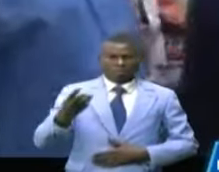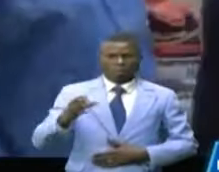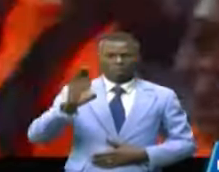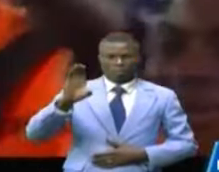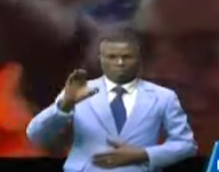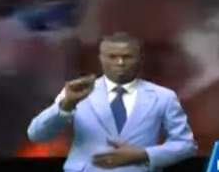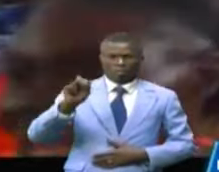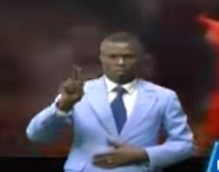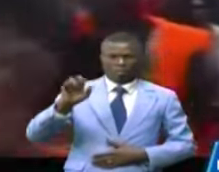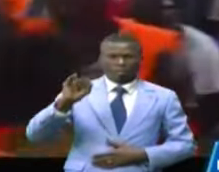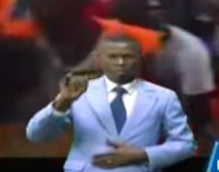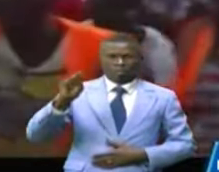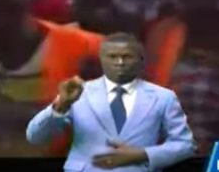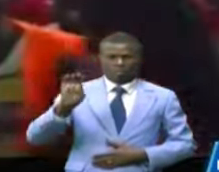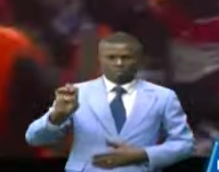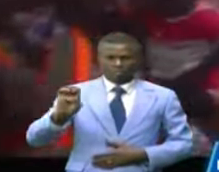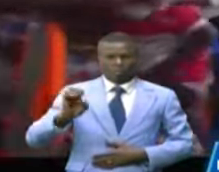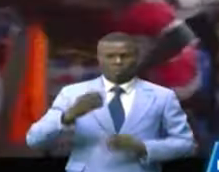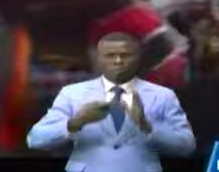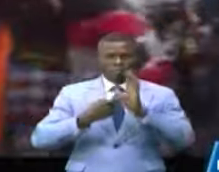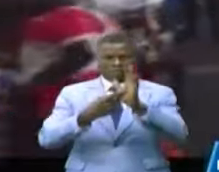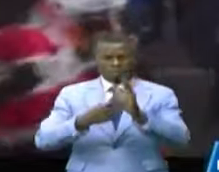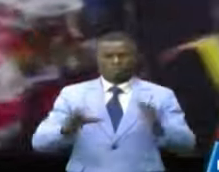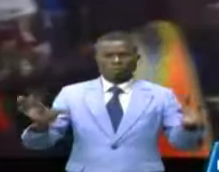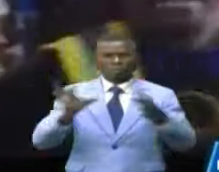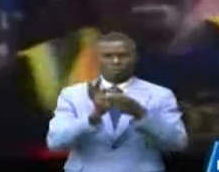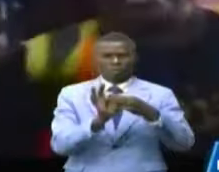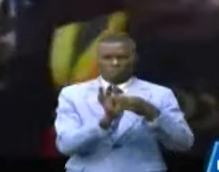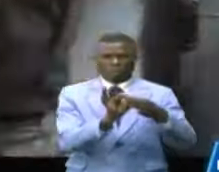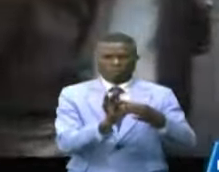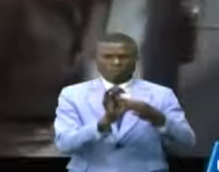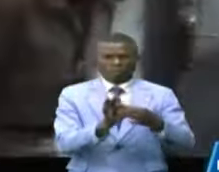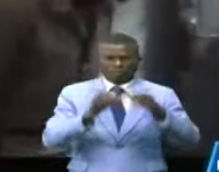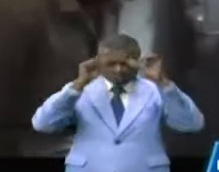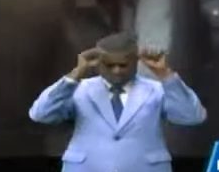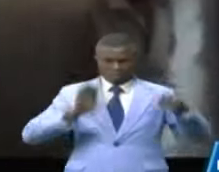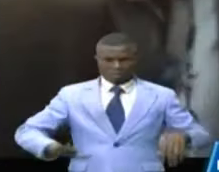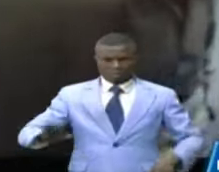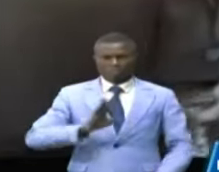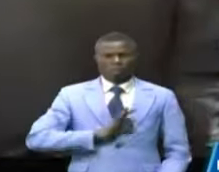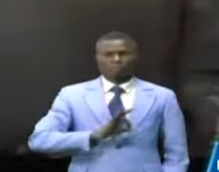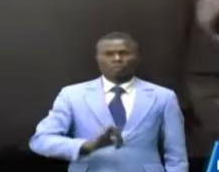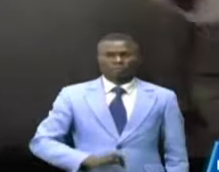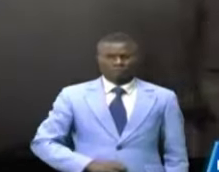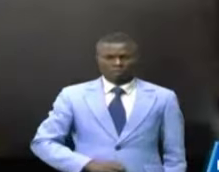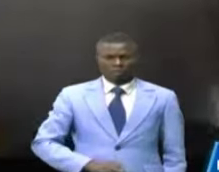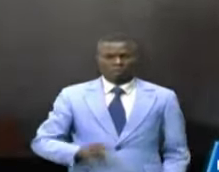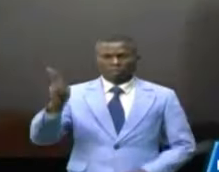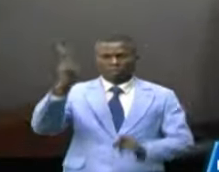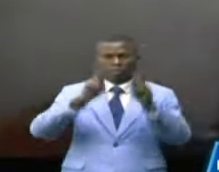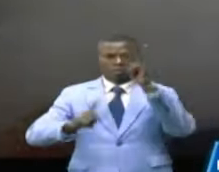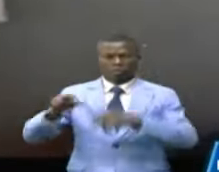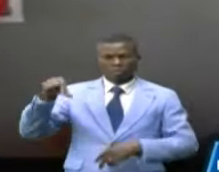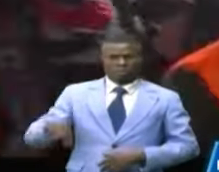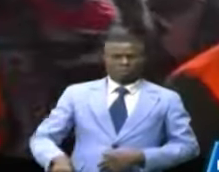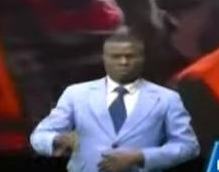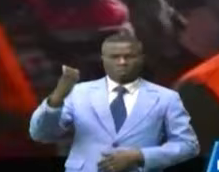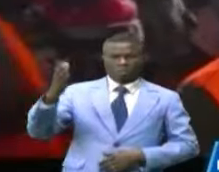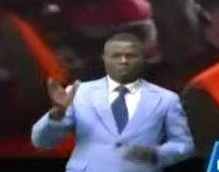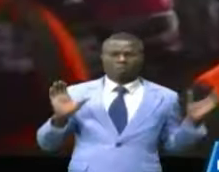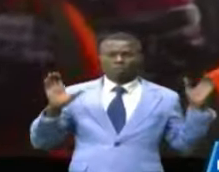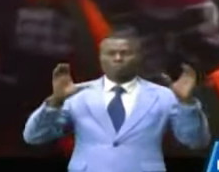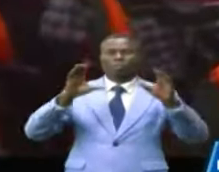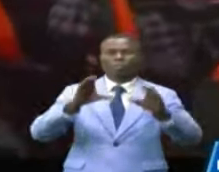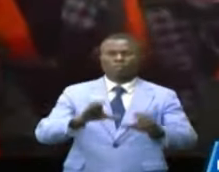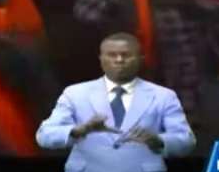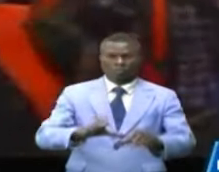Tsoupi, pour manifester leur attachement au chef de l'État Félix-Antoine Tshisekedi Tshilombo. Les habitants de cette commune se sont mobilisés